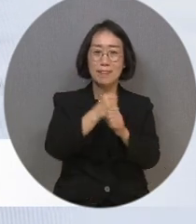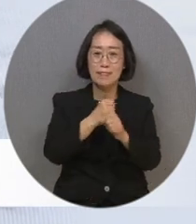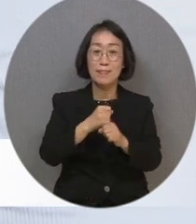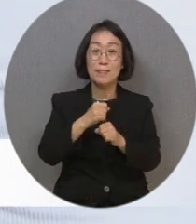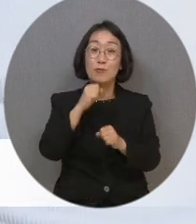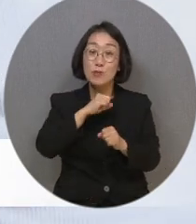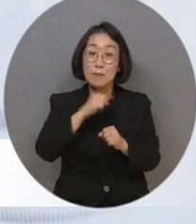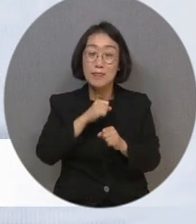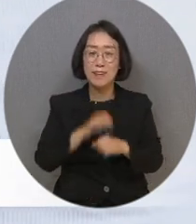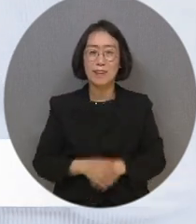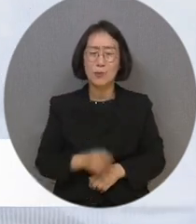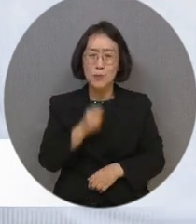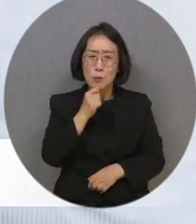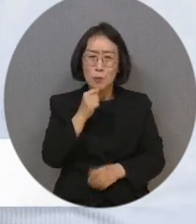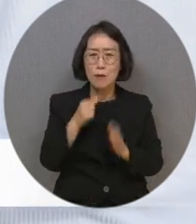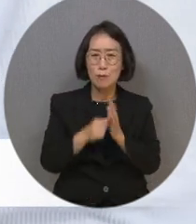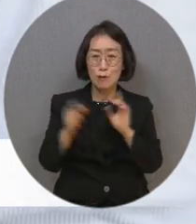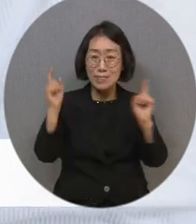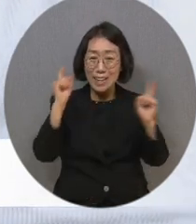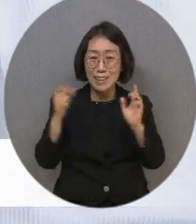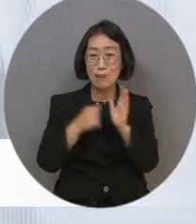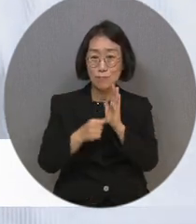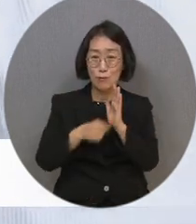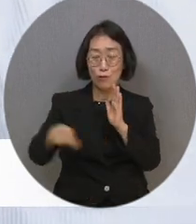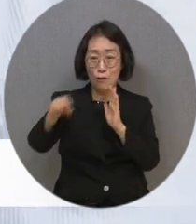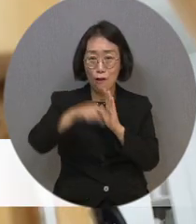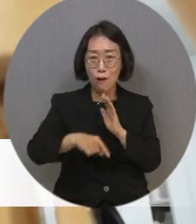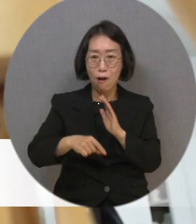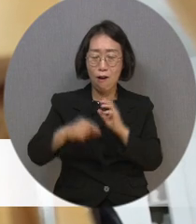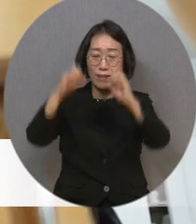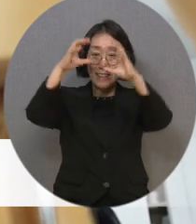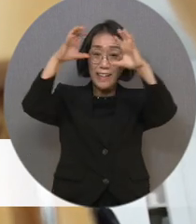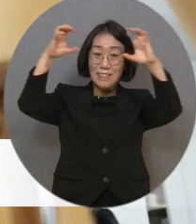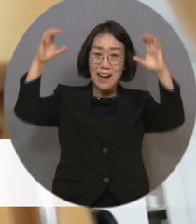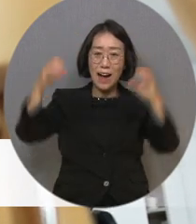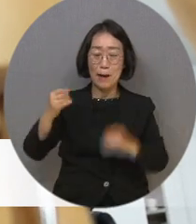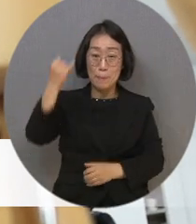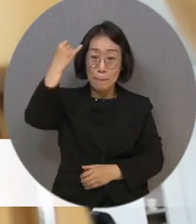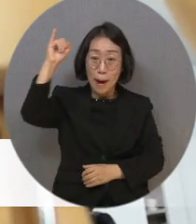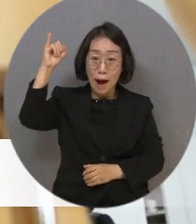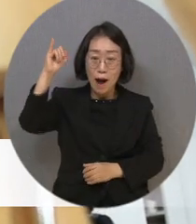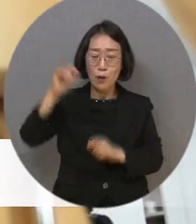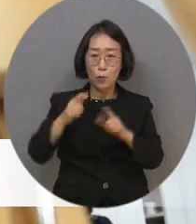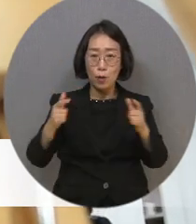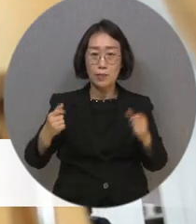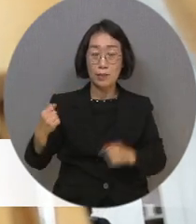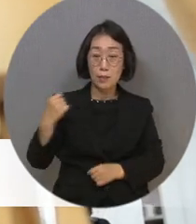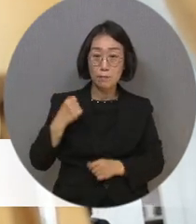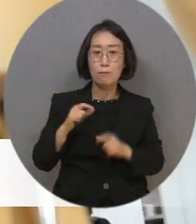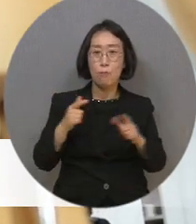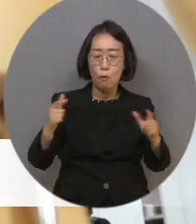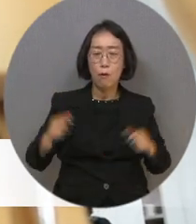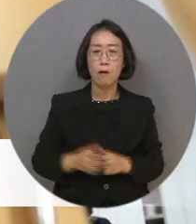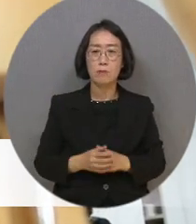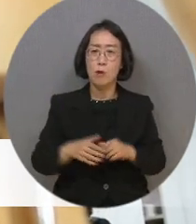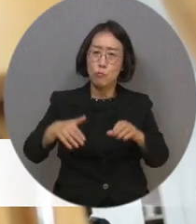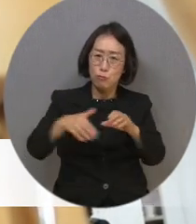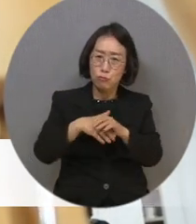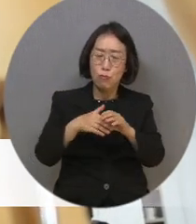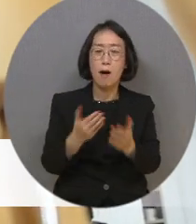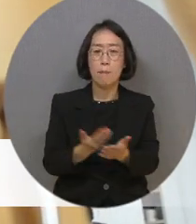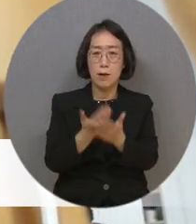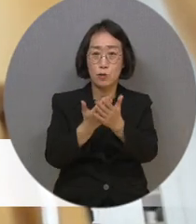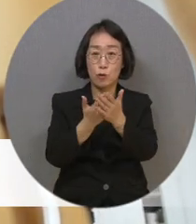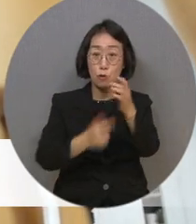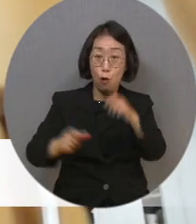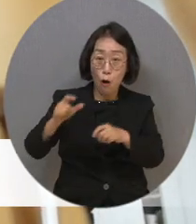작은 장난감에서 시작된 창의성과 상상력은 생각하지 못한 현실과 문명으로 발전해